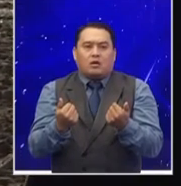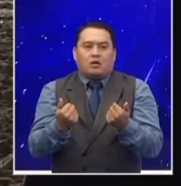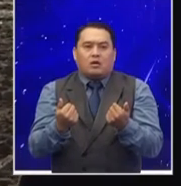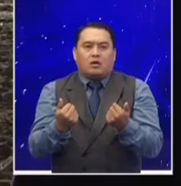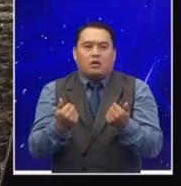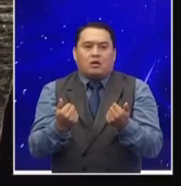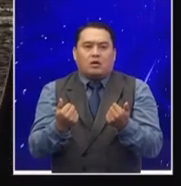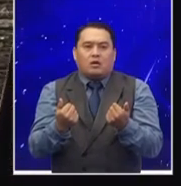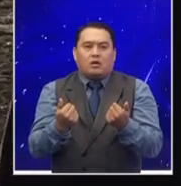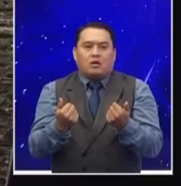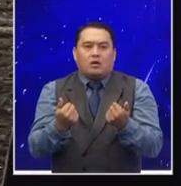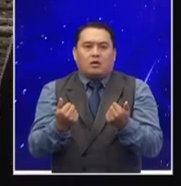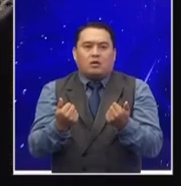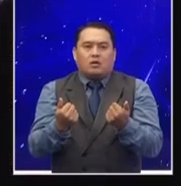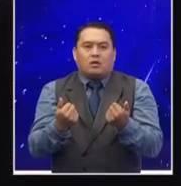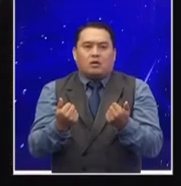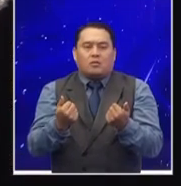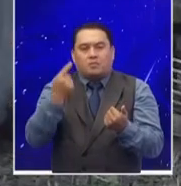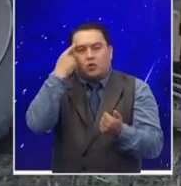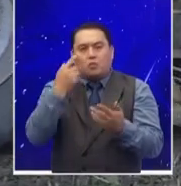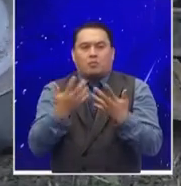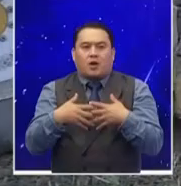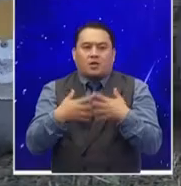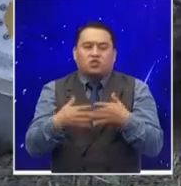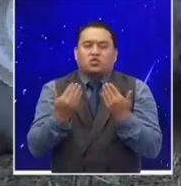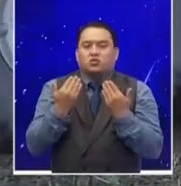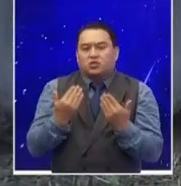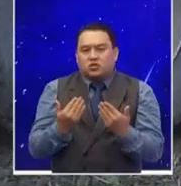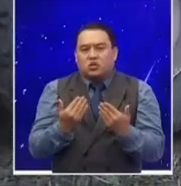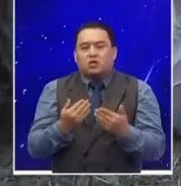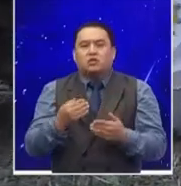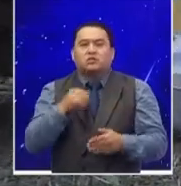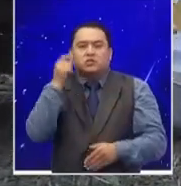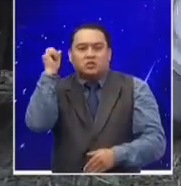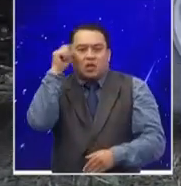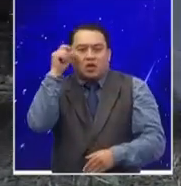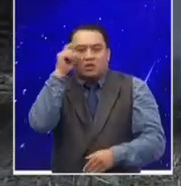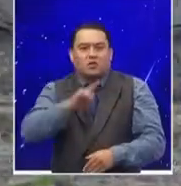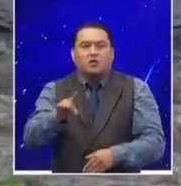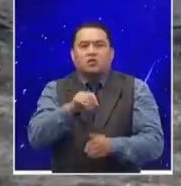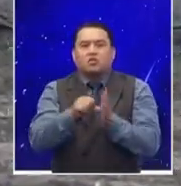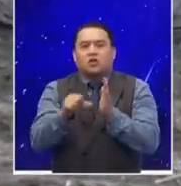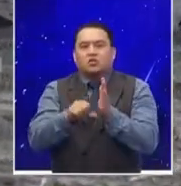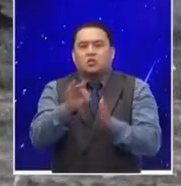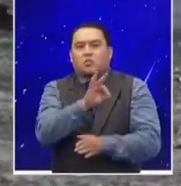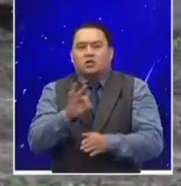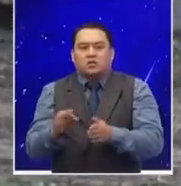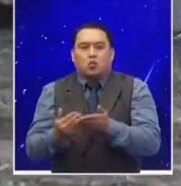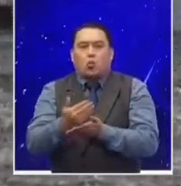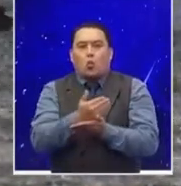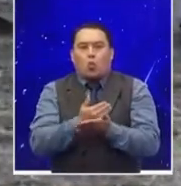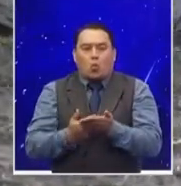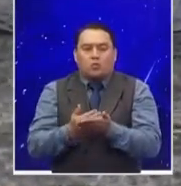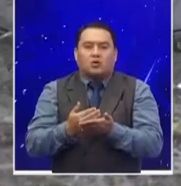ларке? Давай подумай, посчитай. На данный момент свекловоды из Кельдинского района собрали 60% урожая. Общий